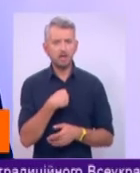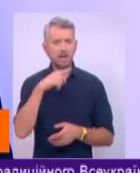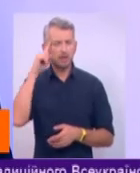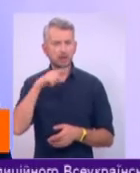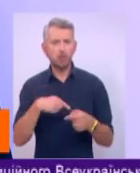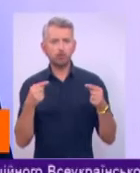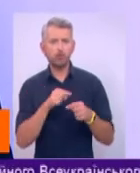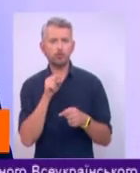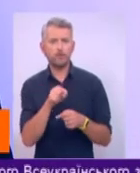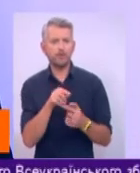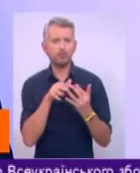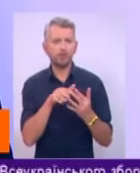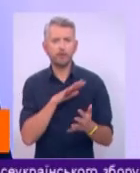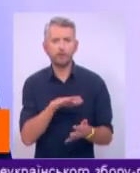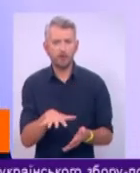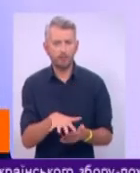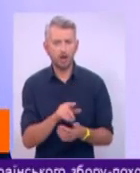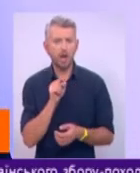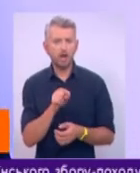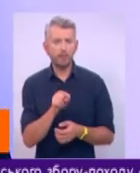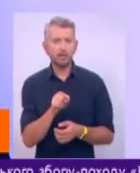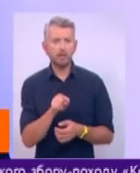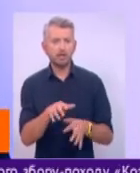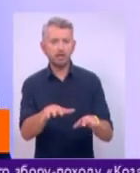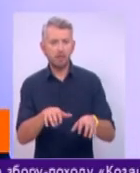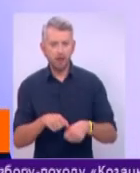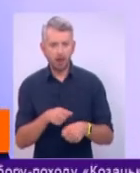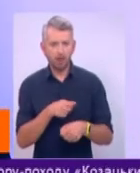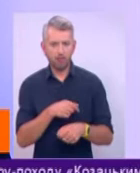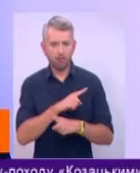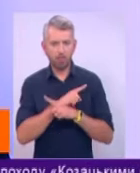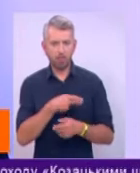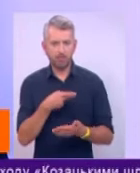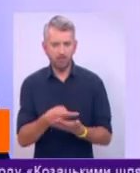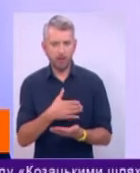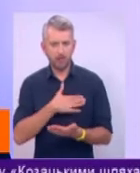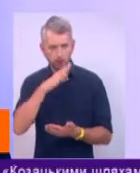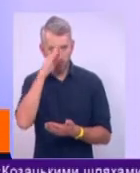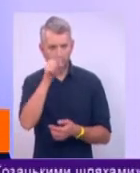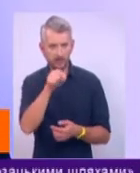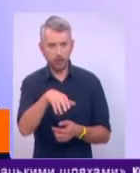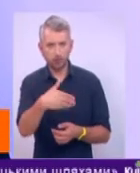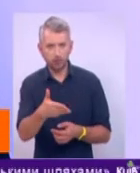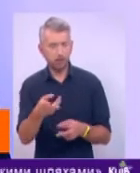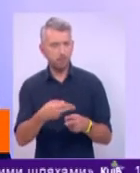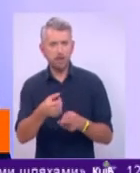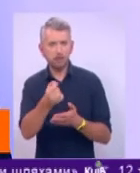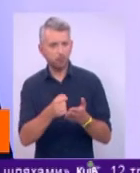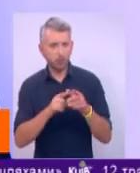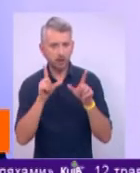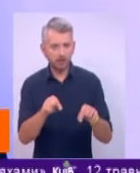знаю точно, що він не воював. Але він забирав тіла наших хлопців з тієї сторони, без зброї